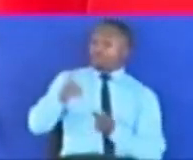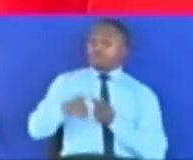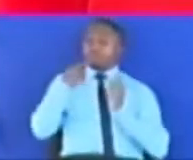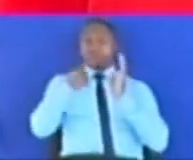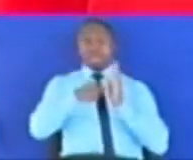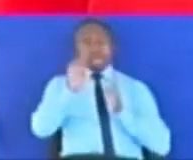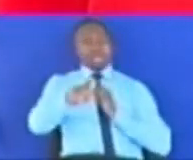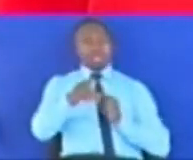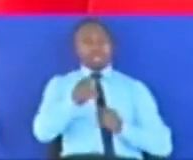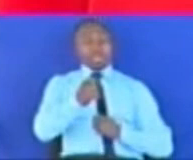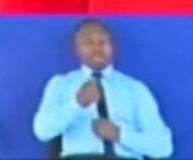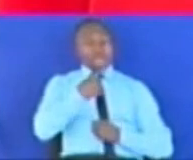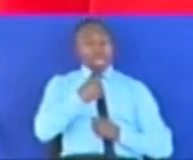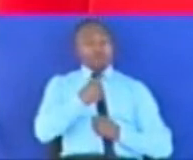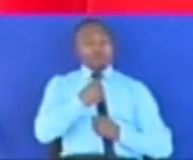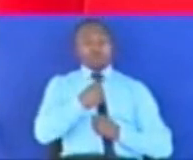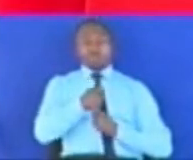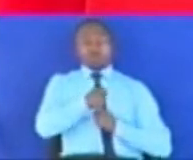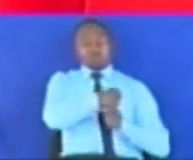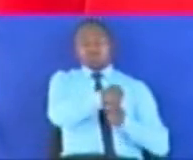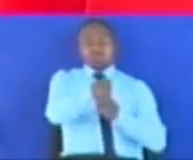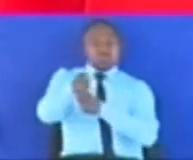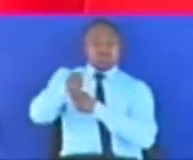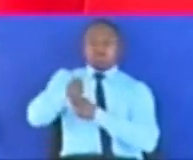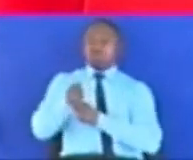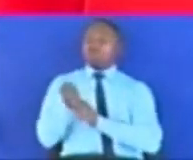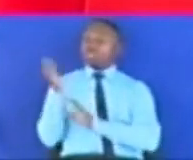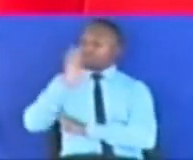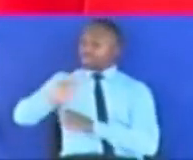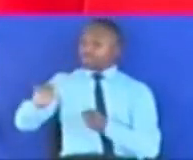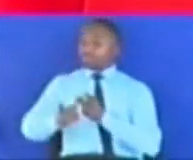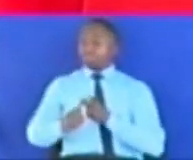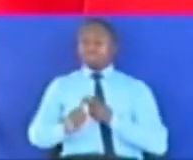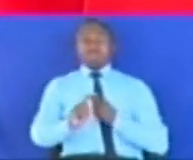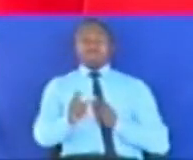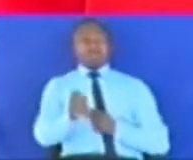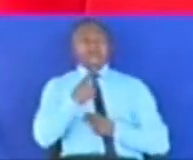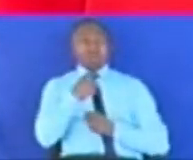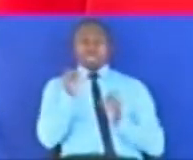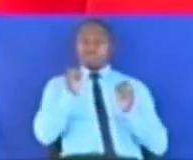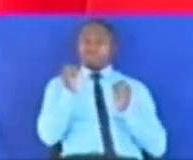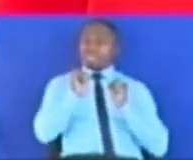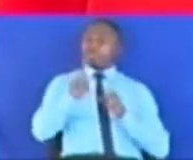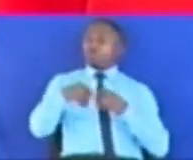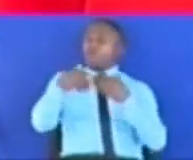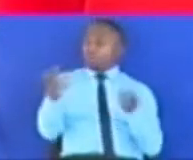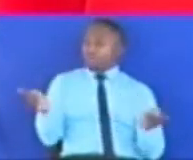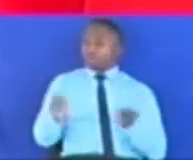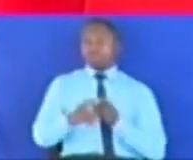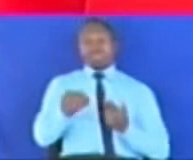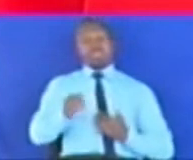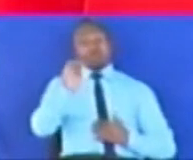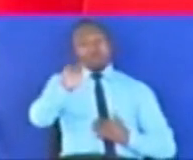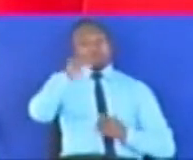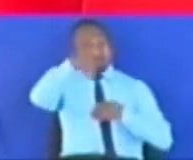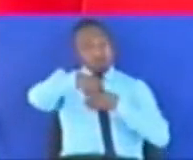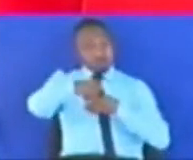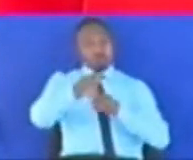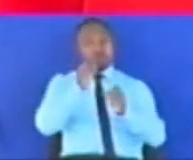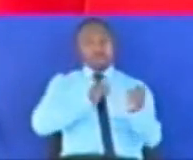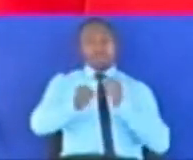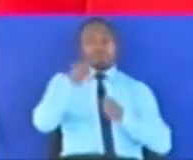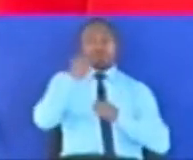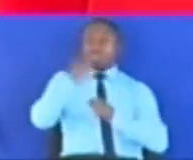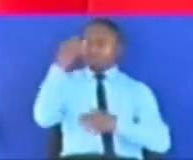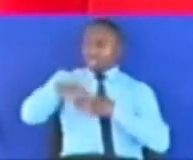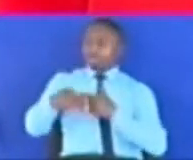yake dawa za kupulizia zimeharibika, prescription za malaria hazipo. Kwa hiyo namjulisha mjumbe kwamba anapambana na